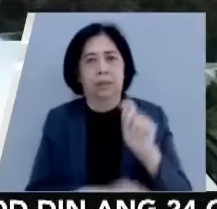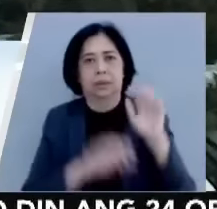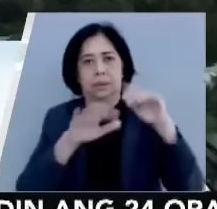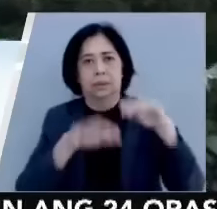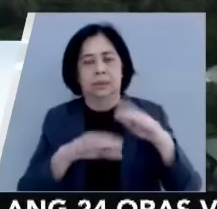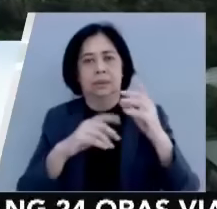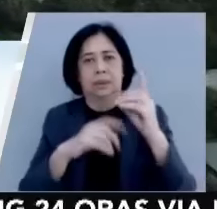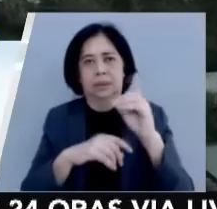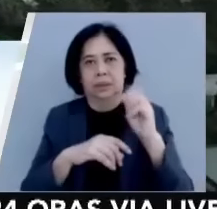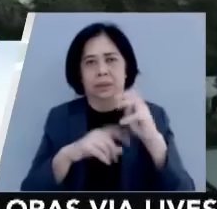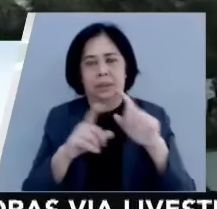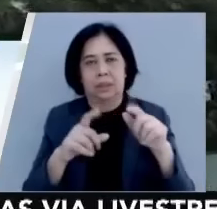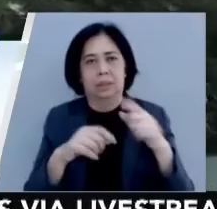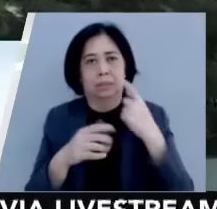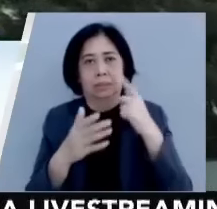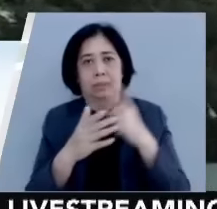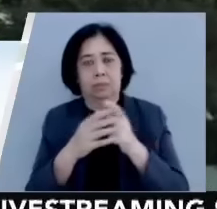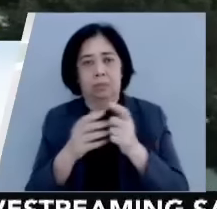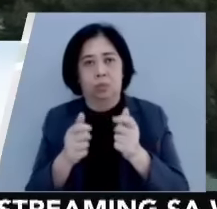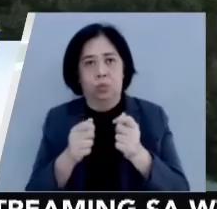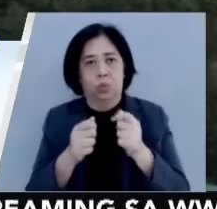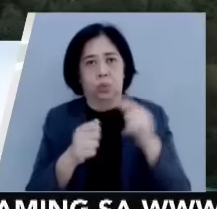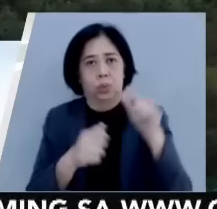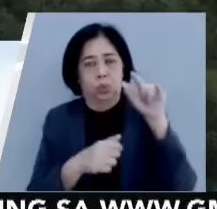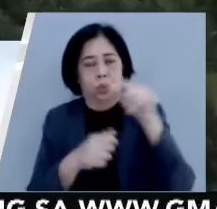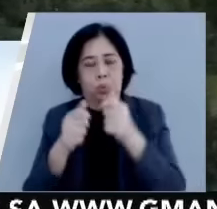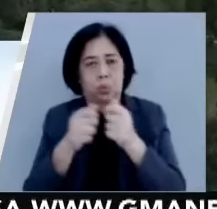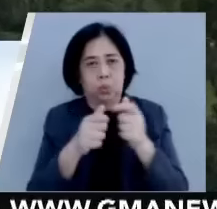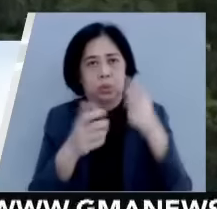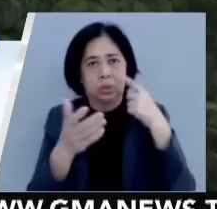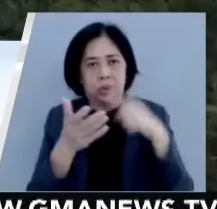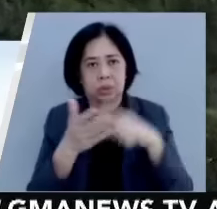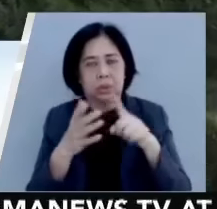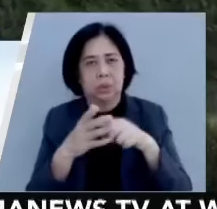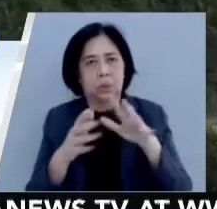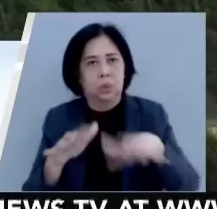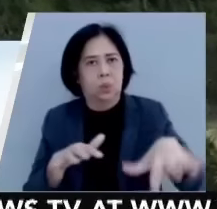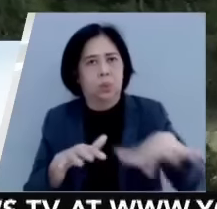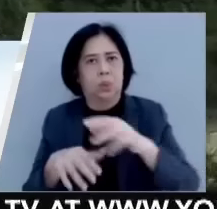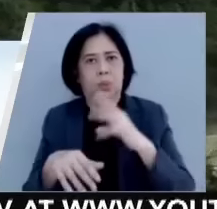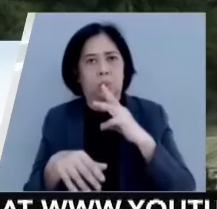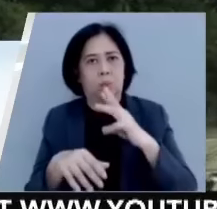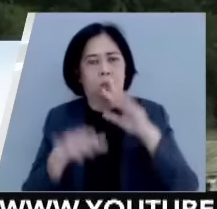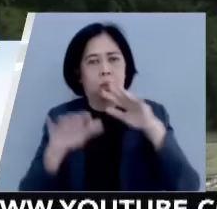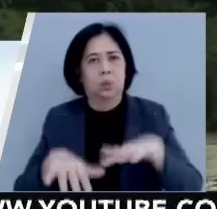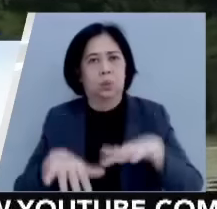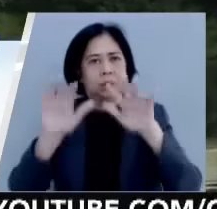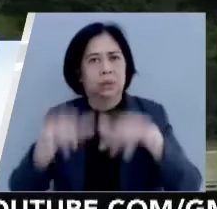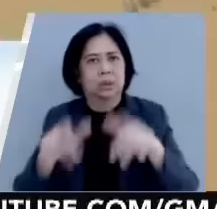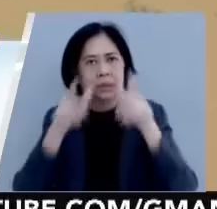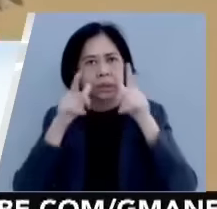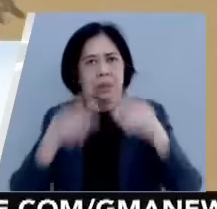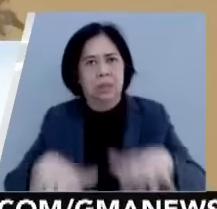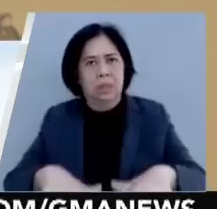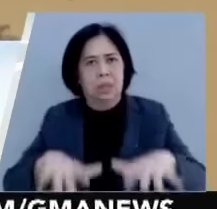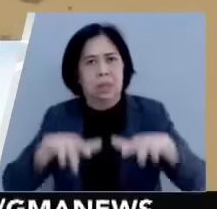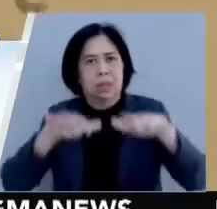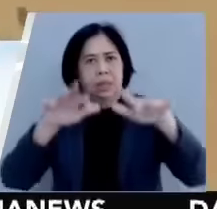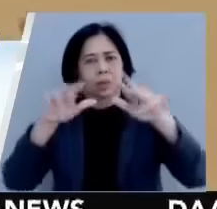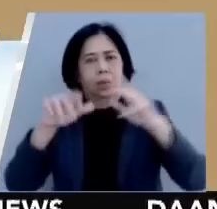Sa kuha ng drone video na ito, mistulang dagat na ang bahaging ito dahil sa taas ng tubig. Ang ilang